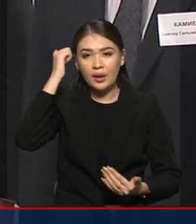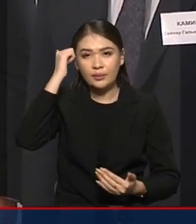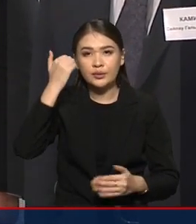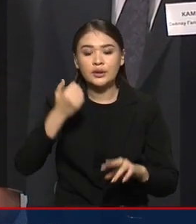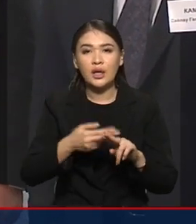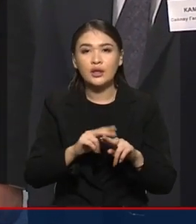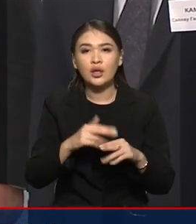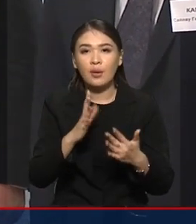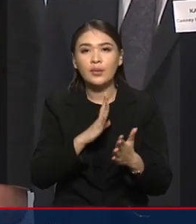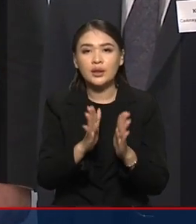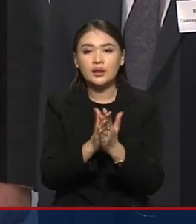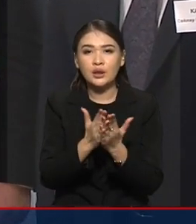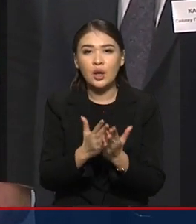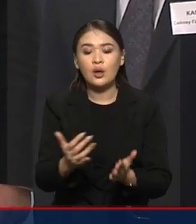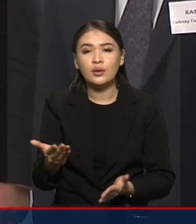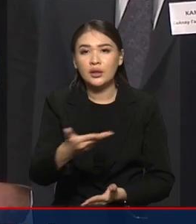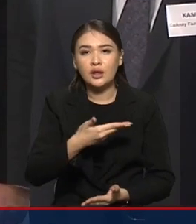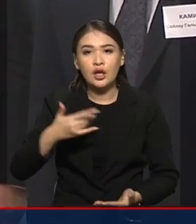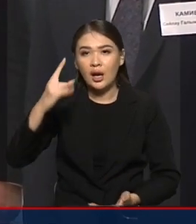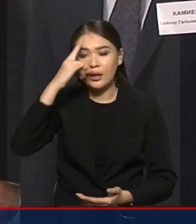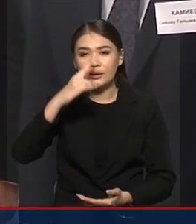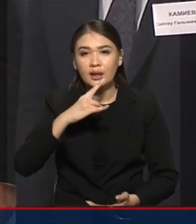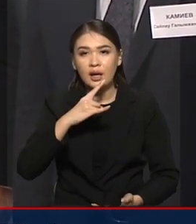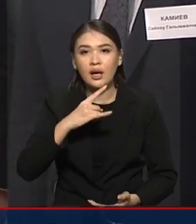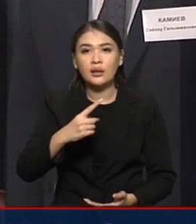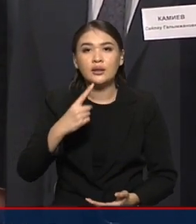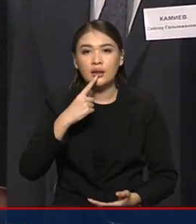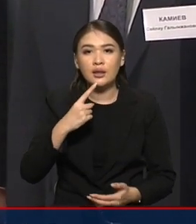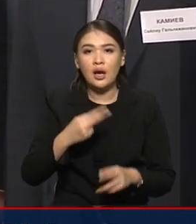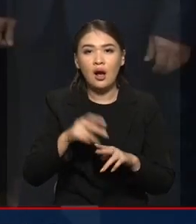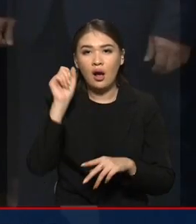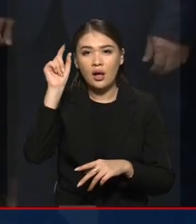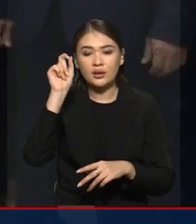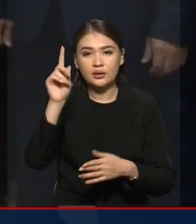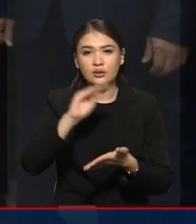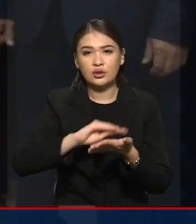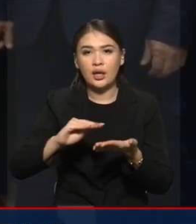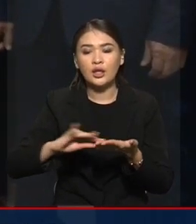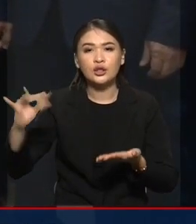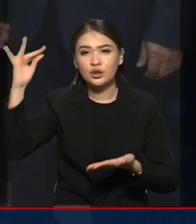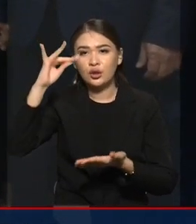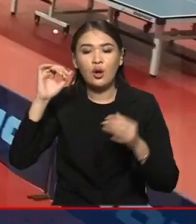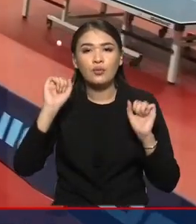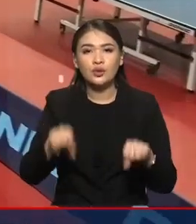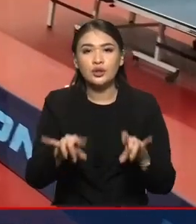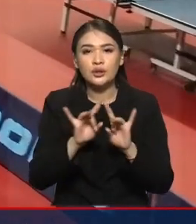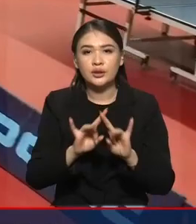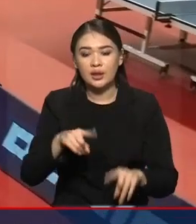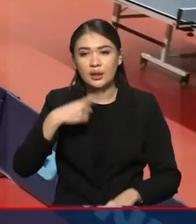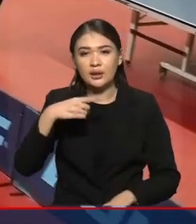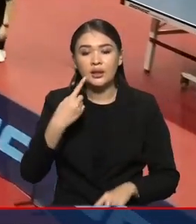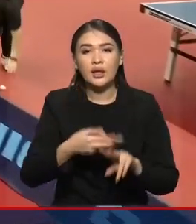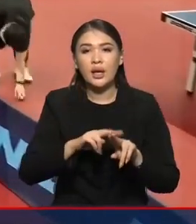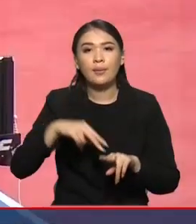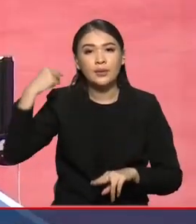туындылары біздің қазақ әдебиетімізде алтын әріппен жазылған тарих деп айтуға болады. Бұдан бөлік президент